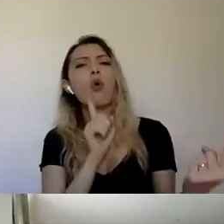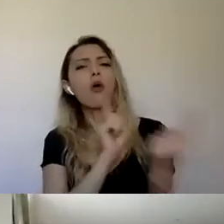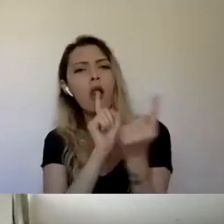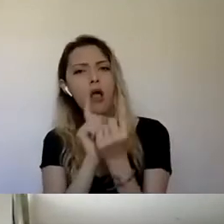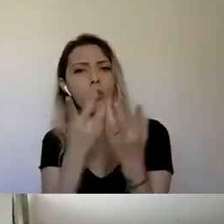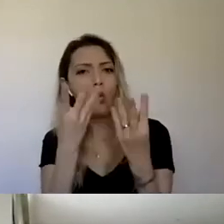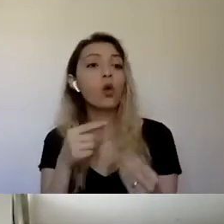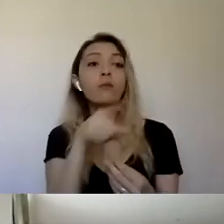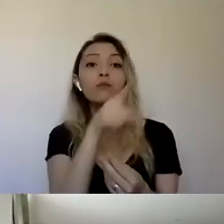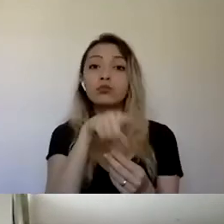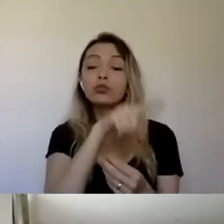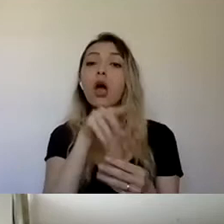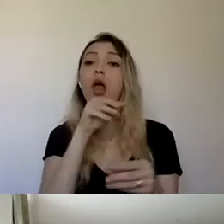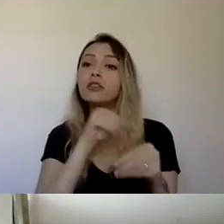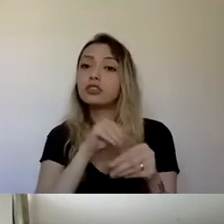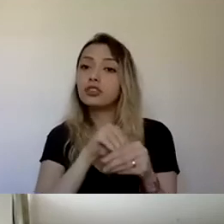kullanabilirsiniz. İnsan hakları